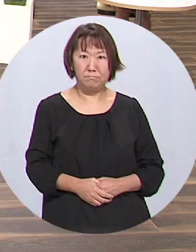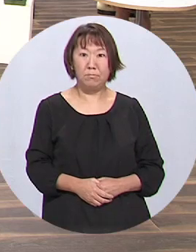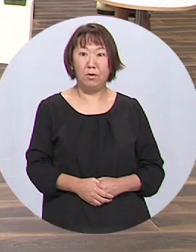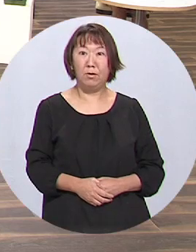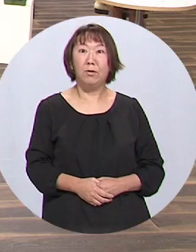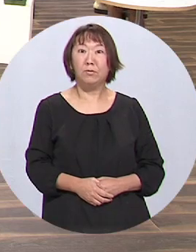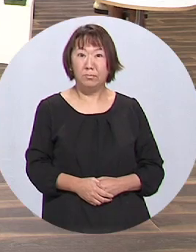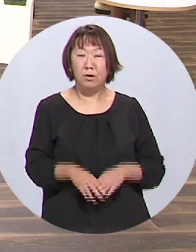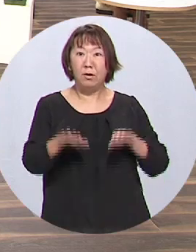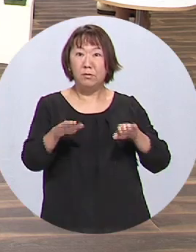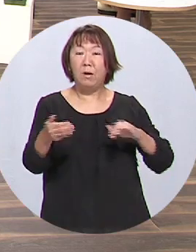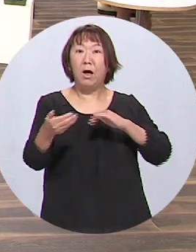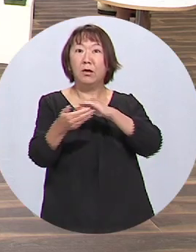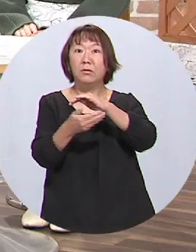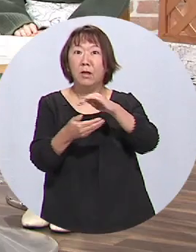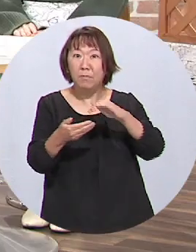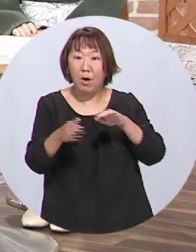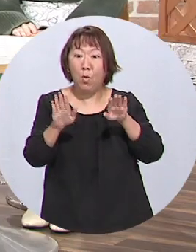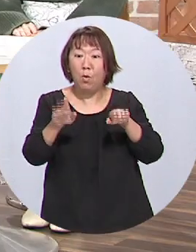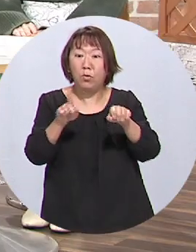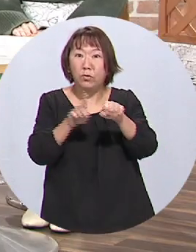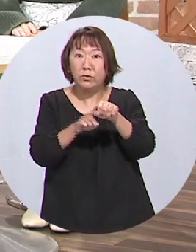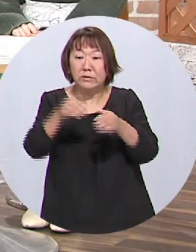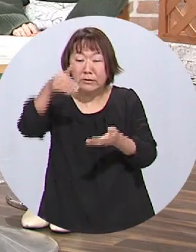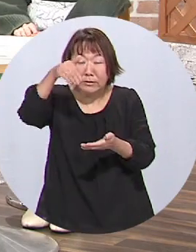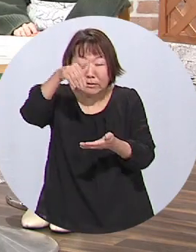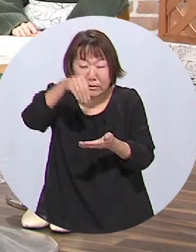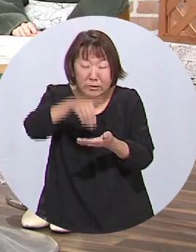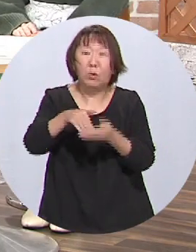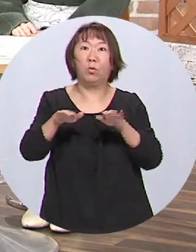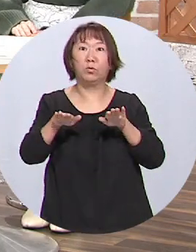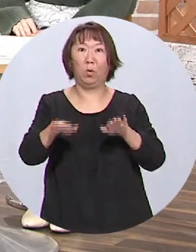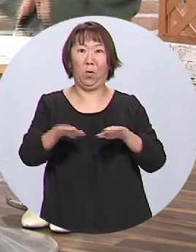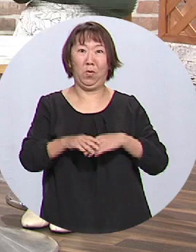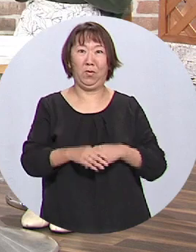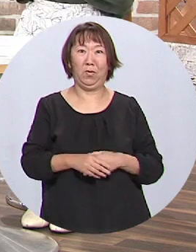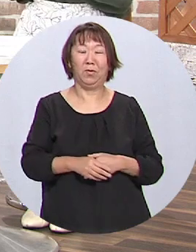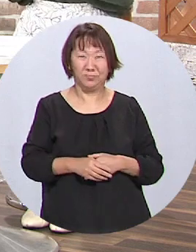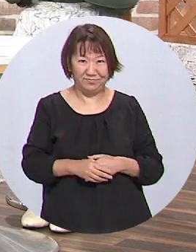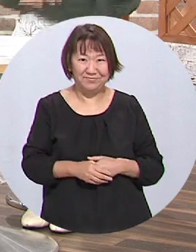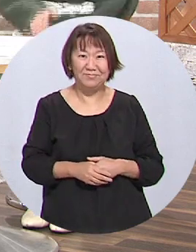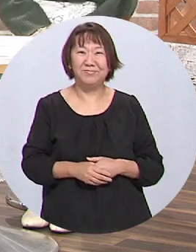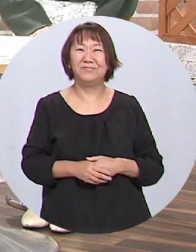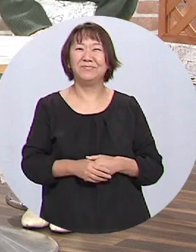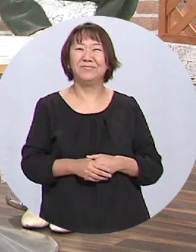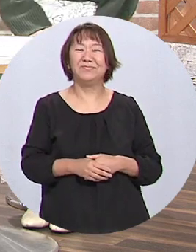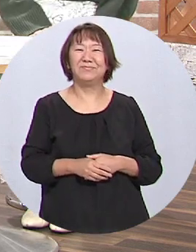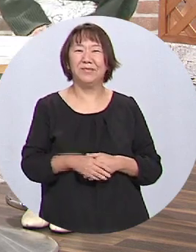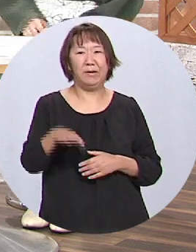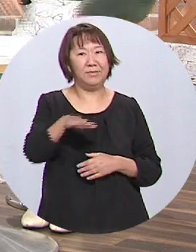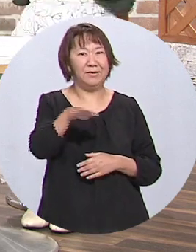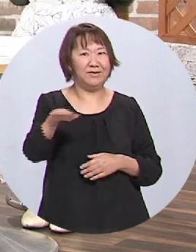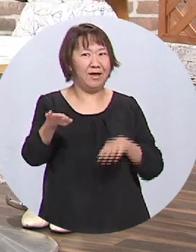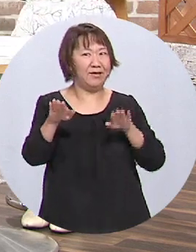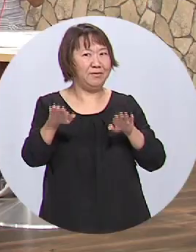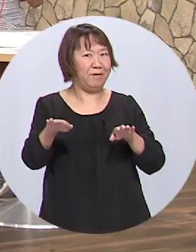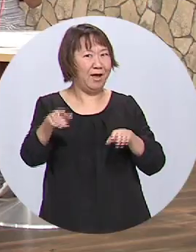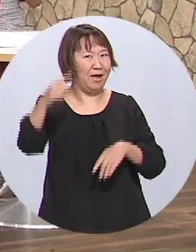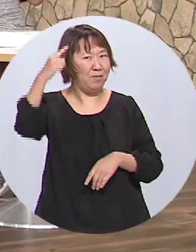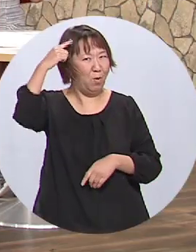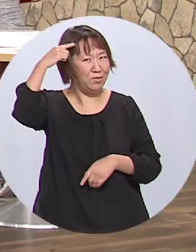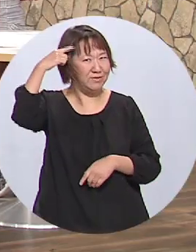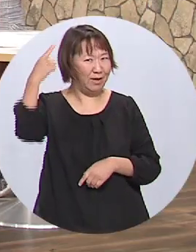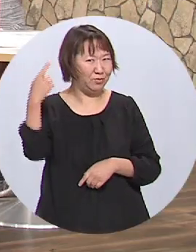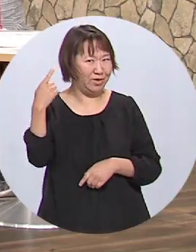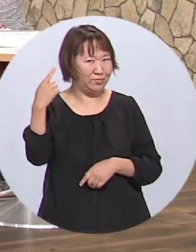さあ今週の今玉は、はい、今年最後の放送です、 うん、 は い、 そしてみんな今お揃いで帽子か